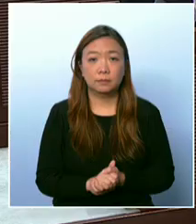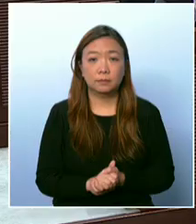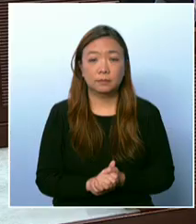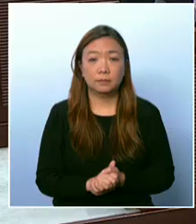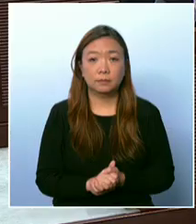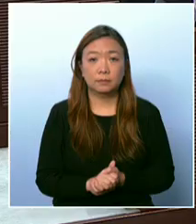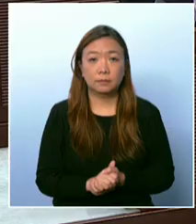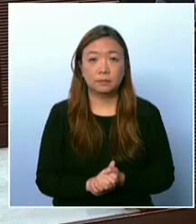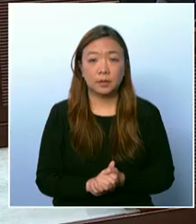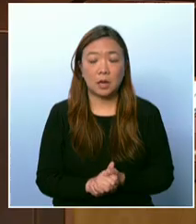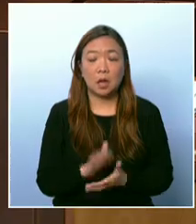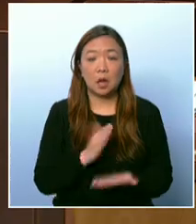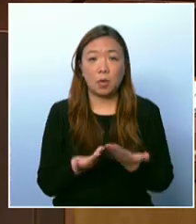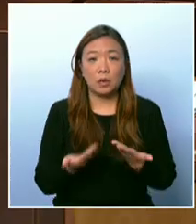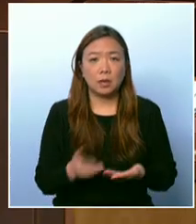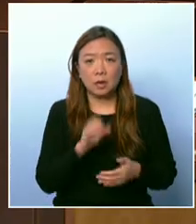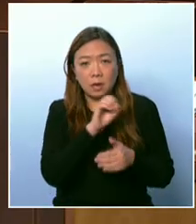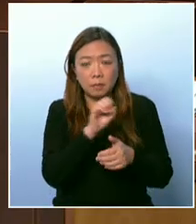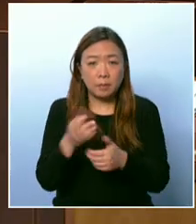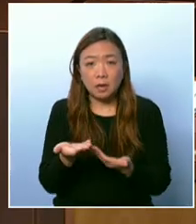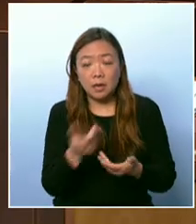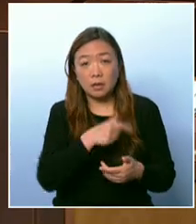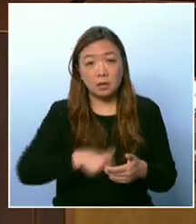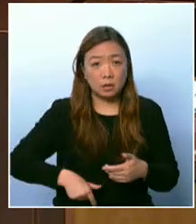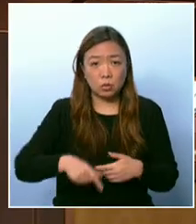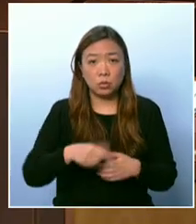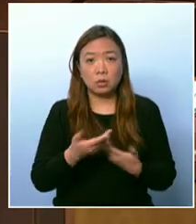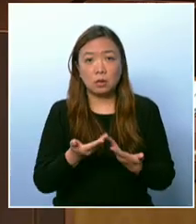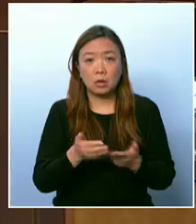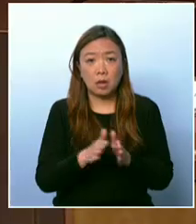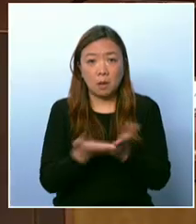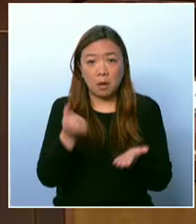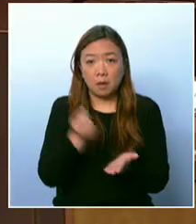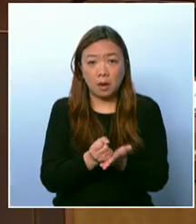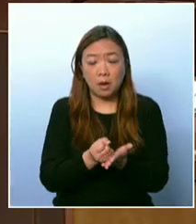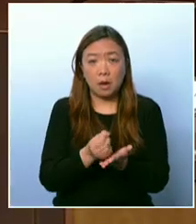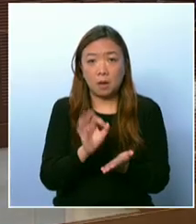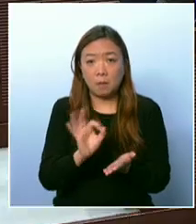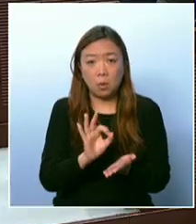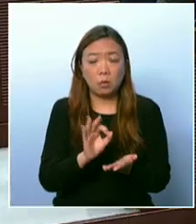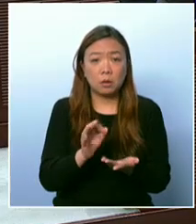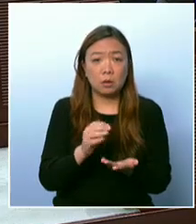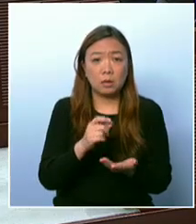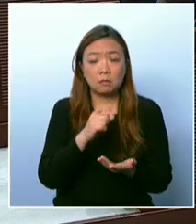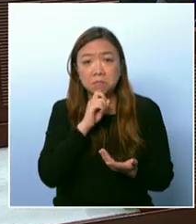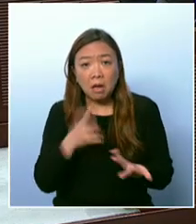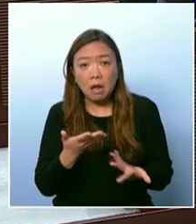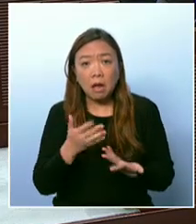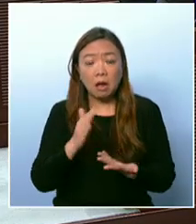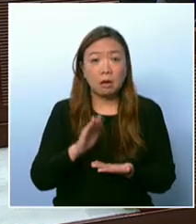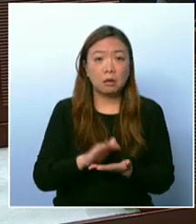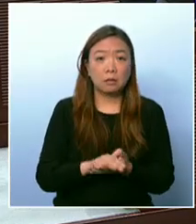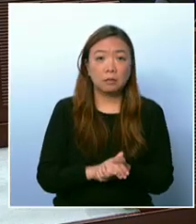嗱，不如我趁呢個時候問下有冇 Members, Have you